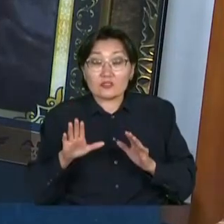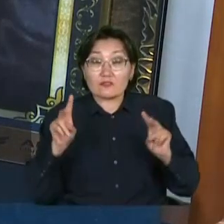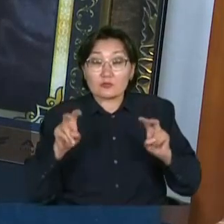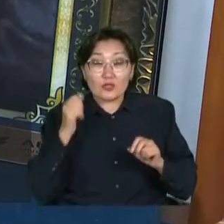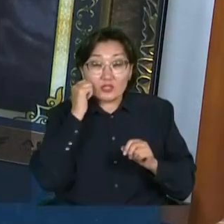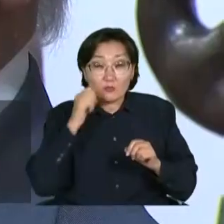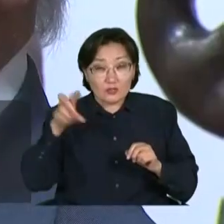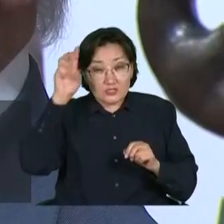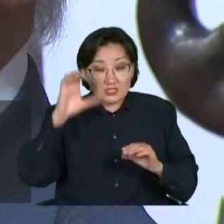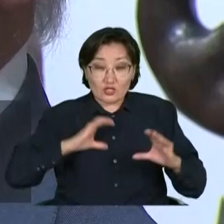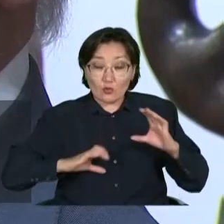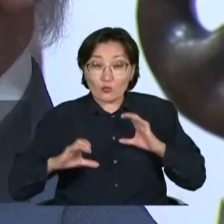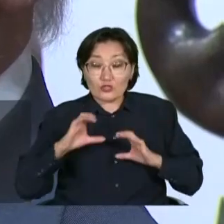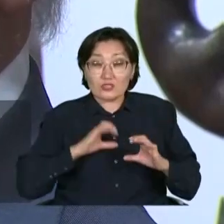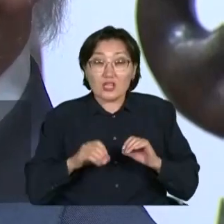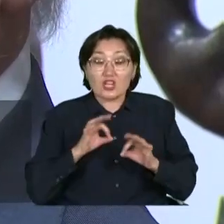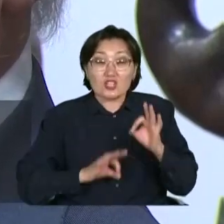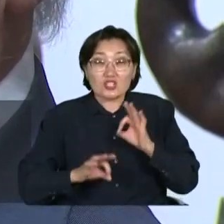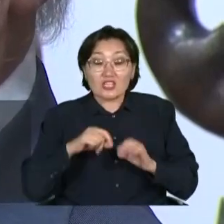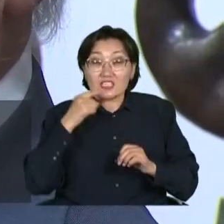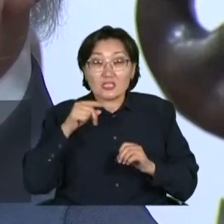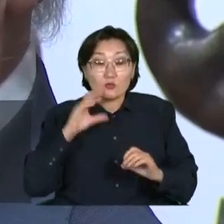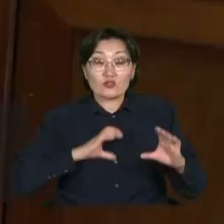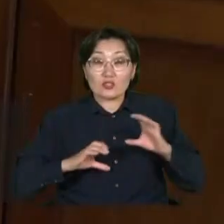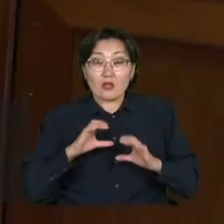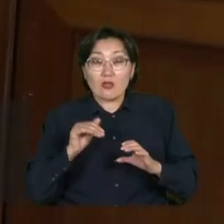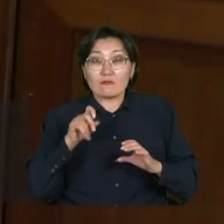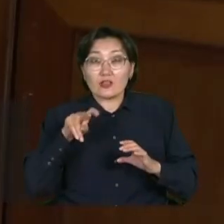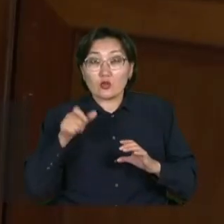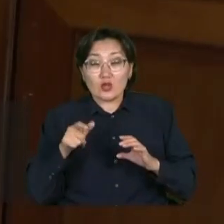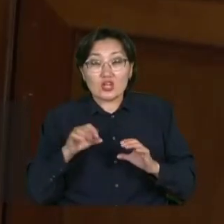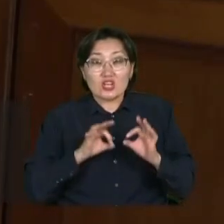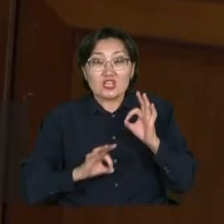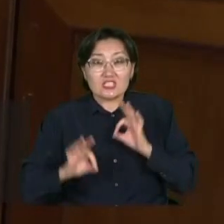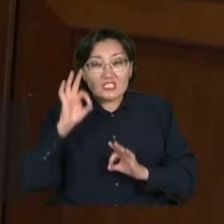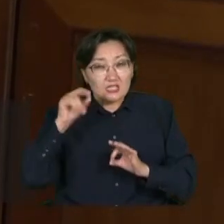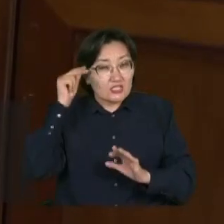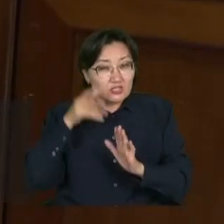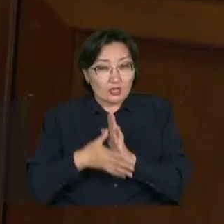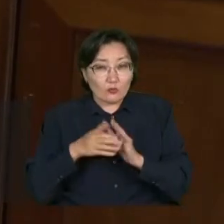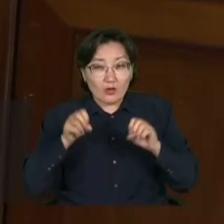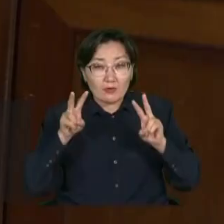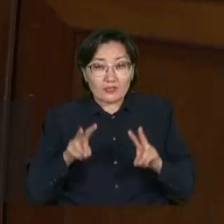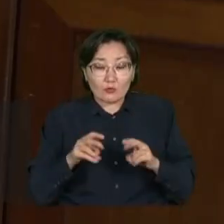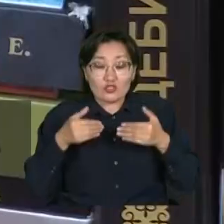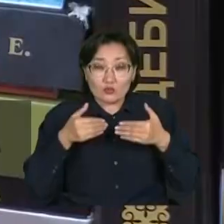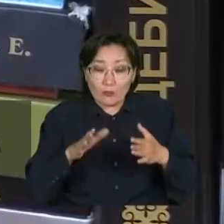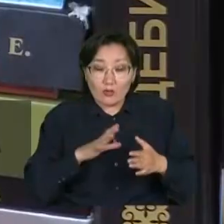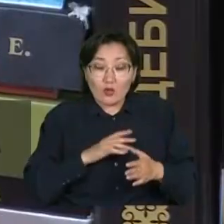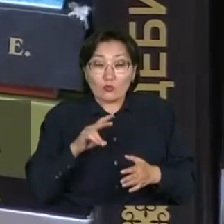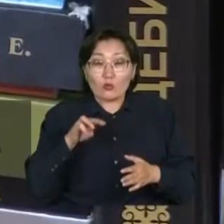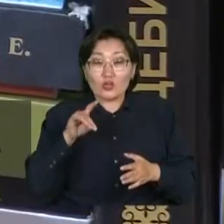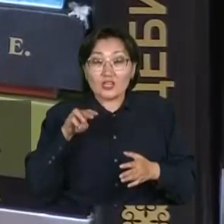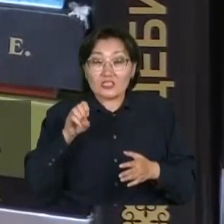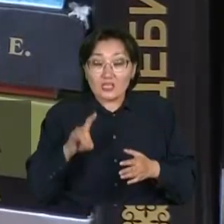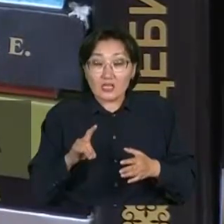Мәскеу мемлекеттік университетінің Шығыс тілдері институтын филолог-шығыстанушы мамандығы бойынша аяқтаған. Мұратты